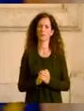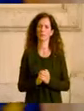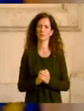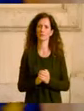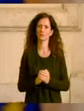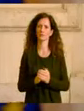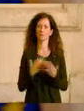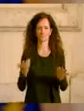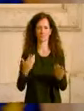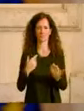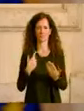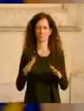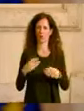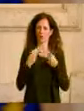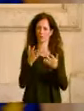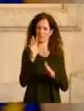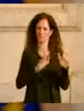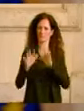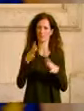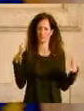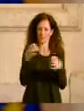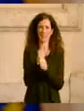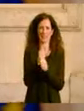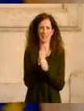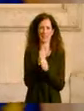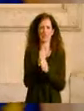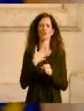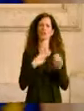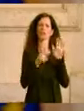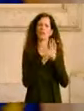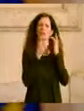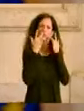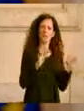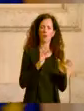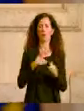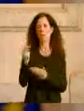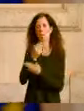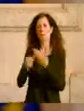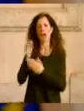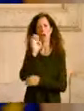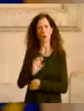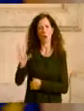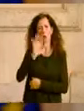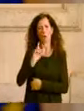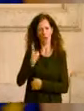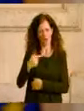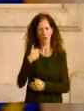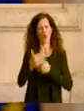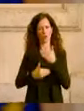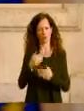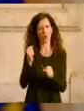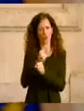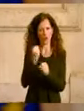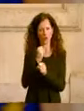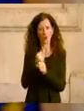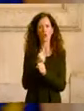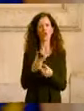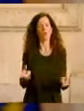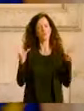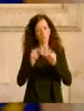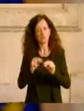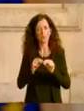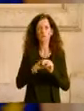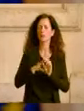sinteticamente enucleati. Adesso abbiamo un decreto semplificazioni, poi dobbiamo lavorare al piano europeo e dobbiamo progettare la ripresa a pieno